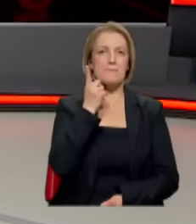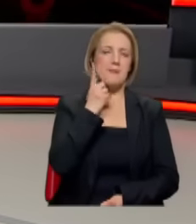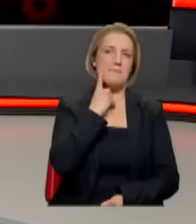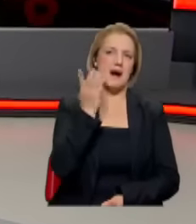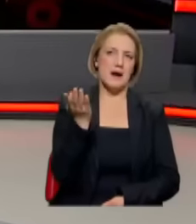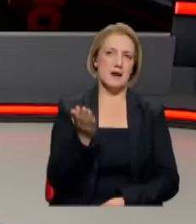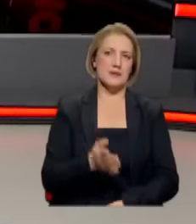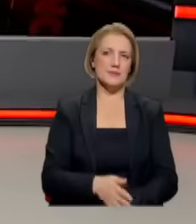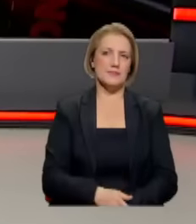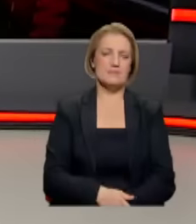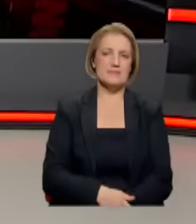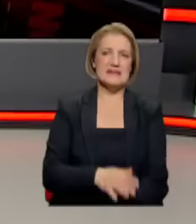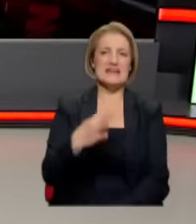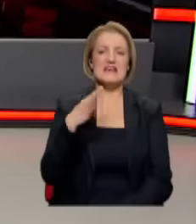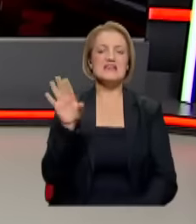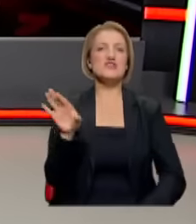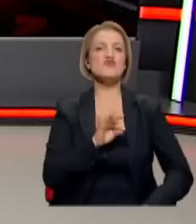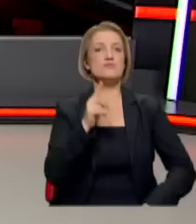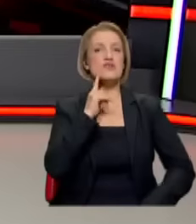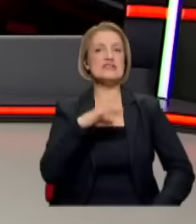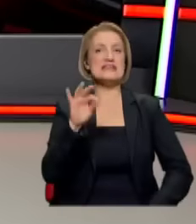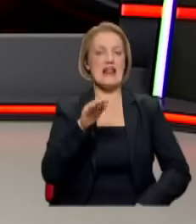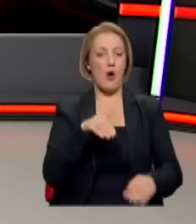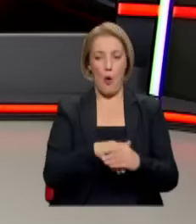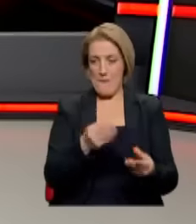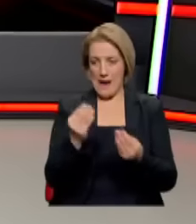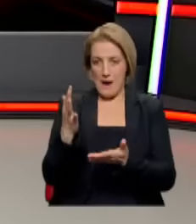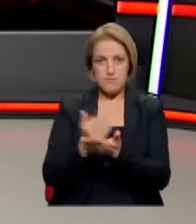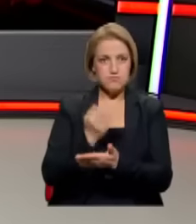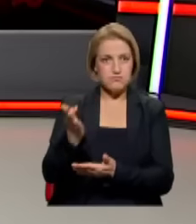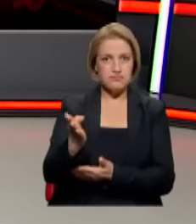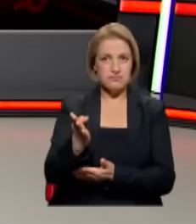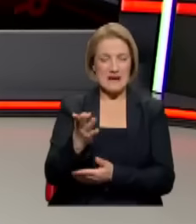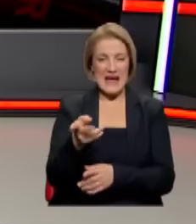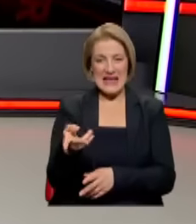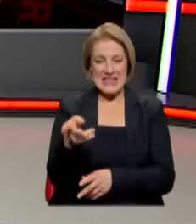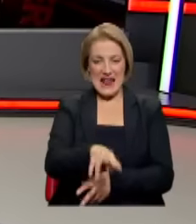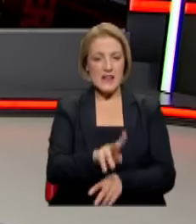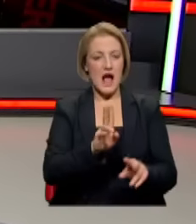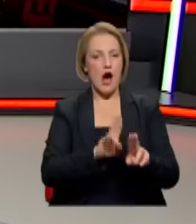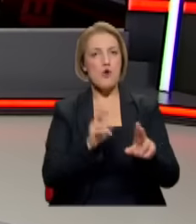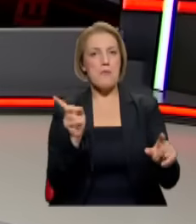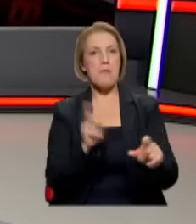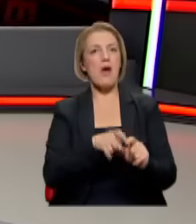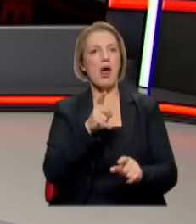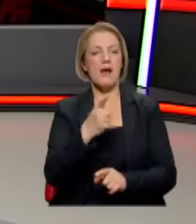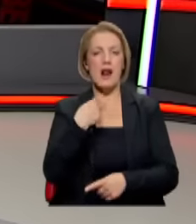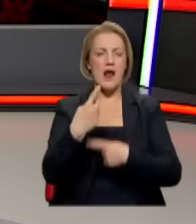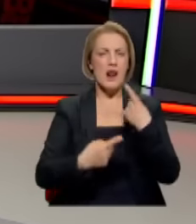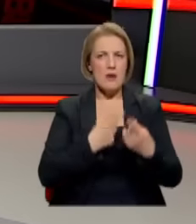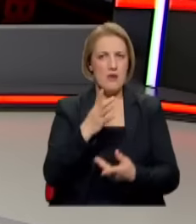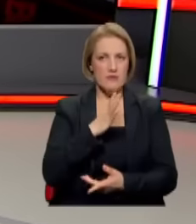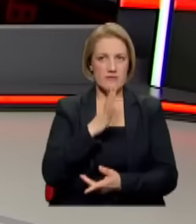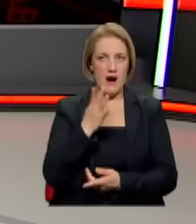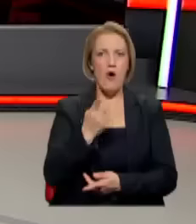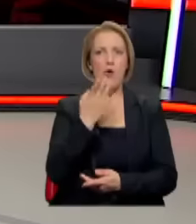bak ya seçilmiş insanlar seçilmiş insanların yerine Kayyum atanmış bir yere bir takım iddialar filan